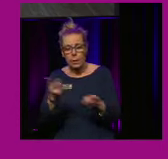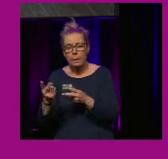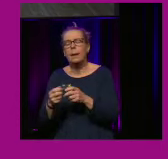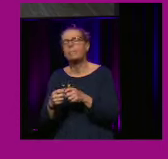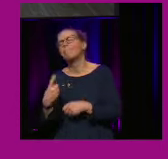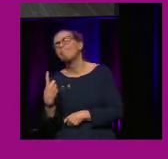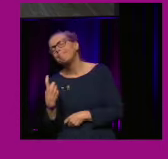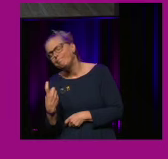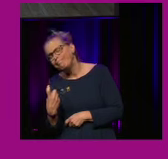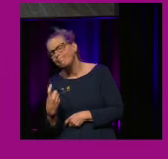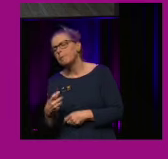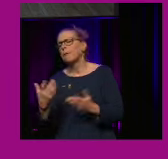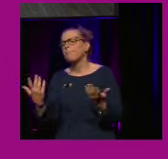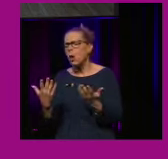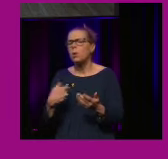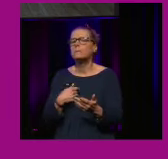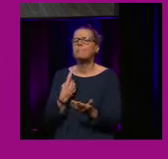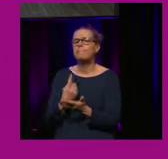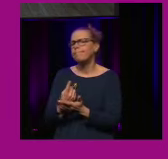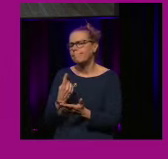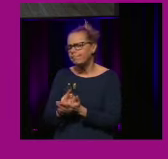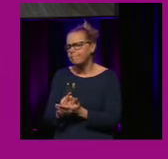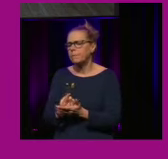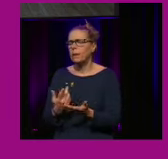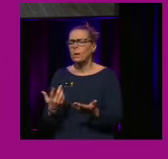det märkliga är då att när man la det här,